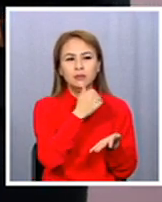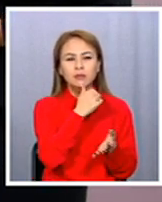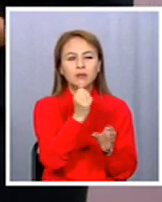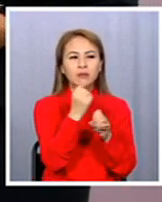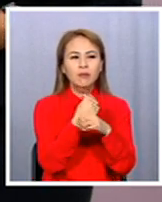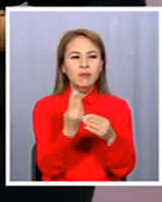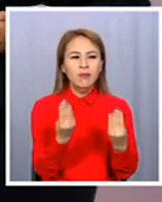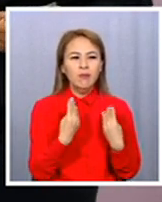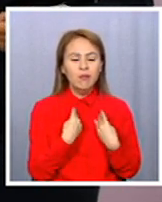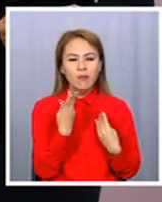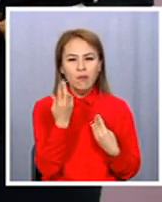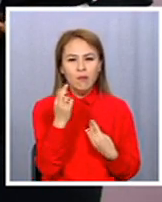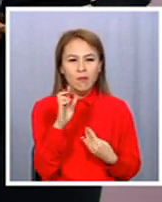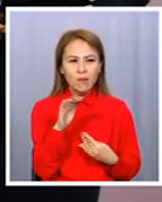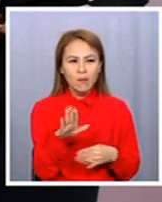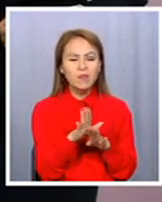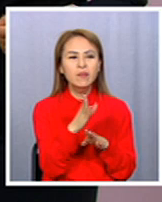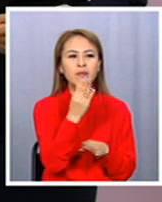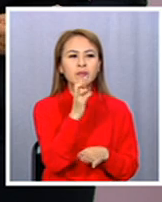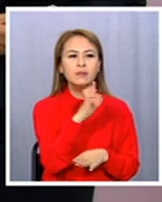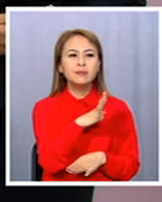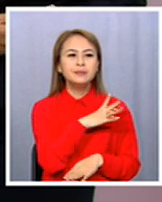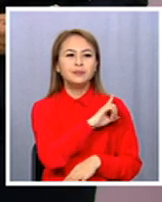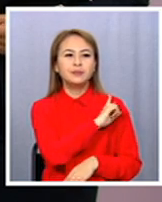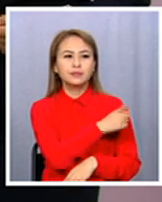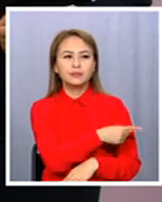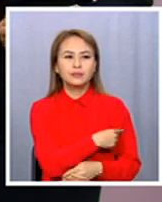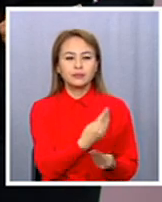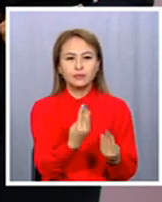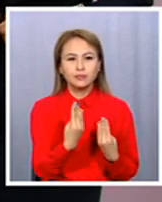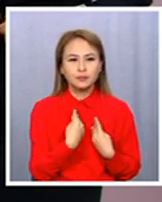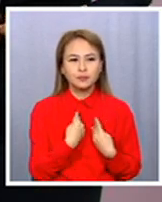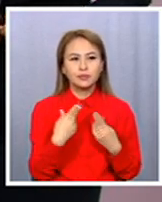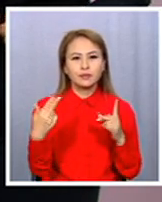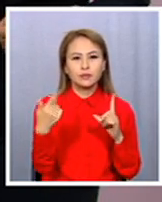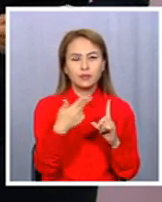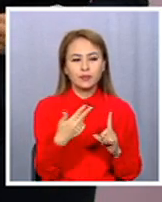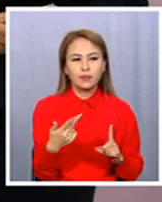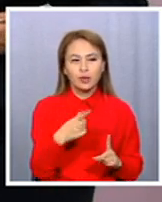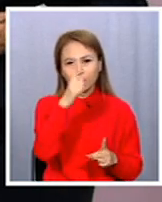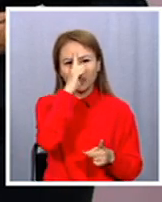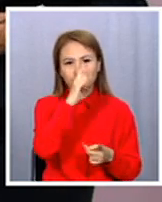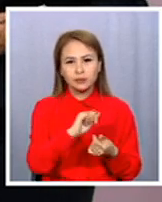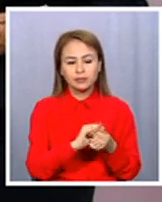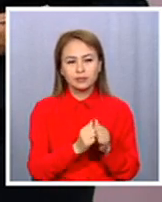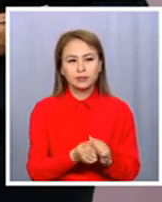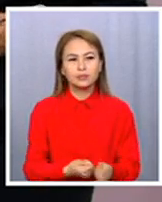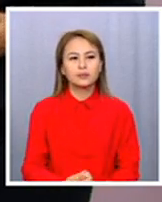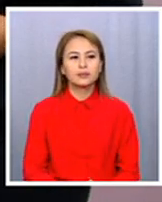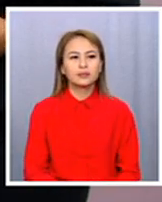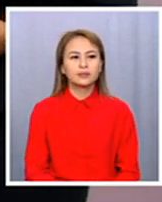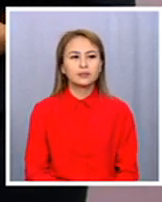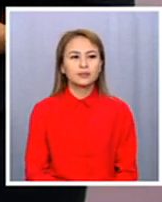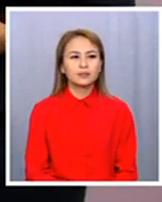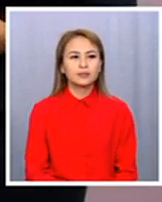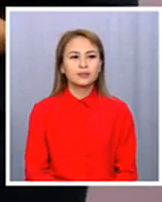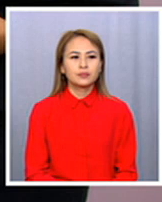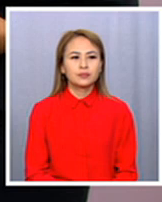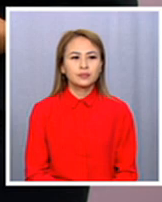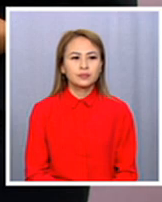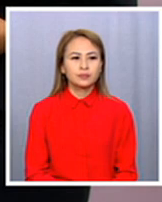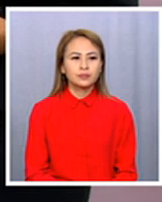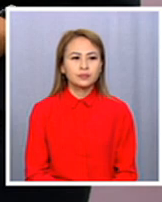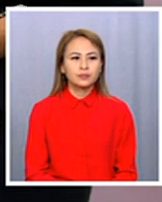шұбат берді, шұбат маған қуат берді. Жаңылтпашты жаттап алуға тырысыңдар.